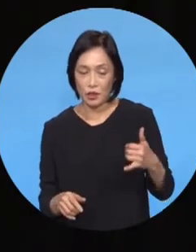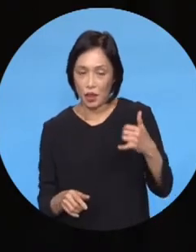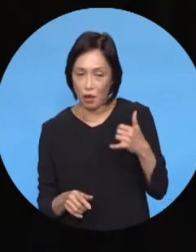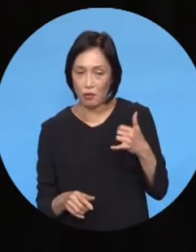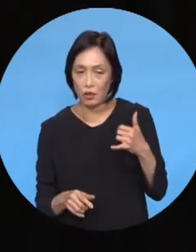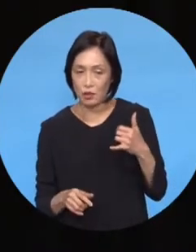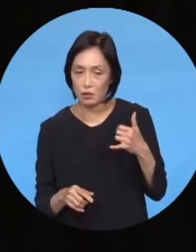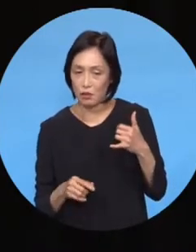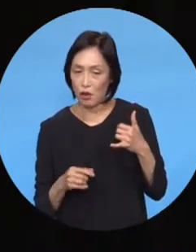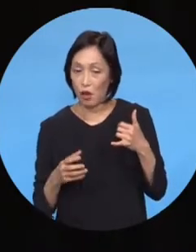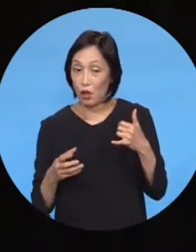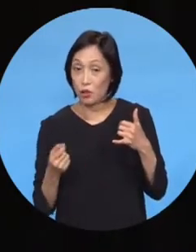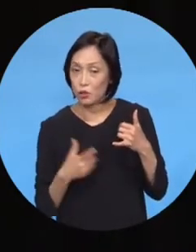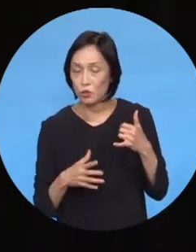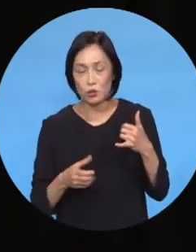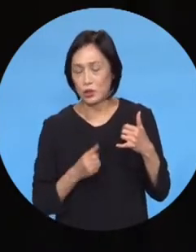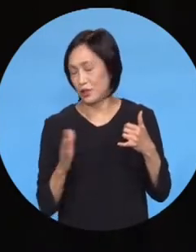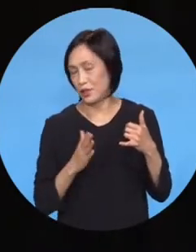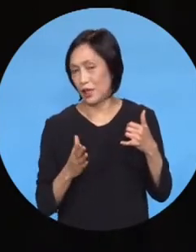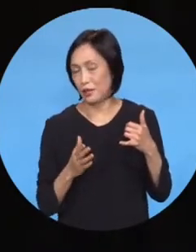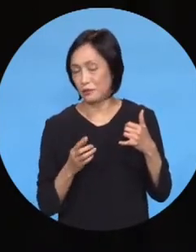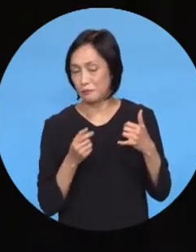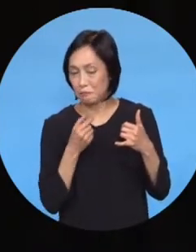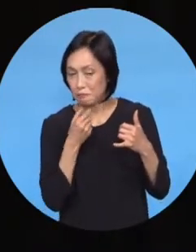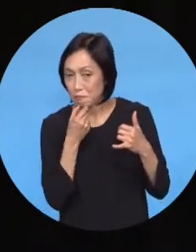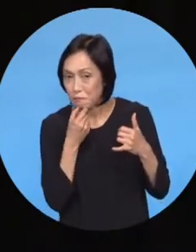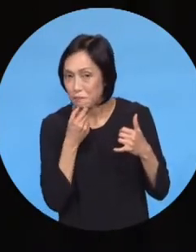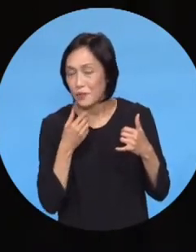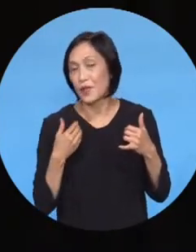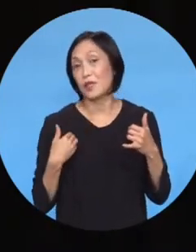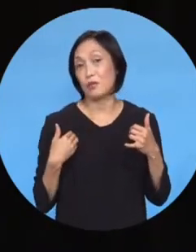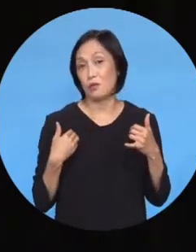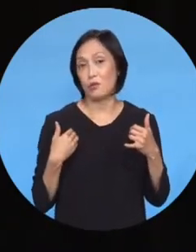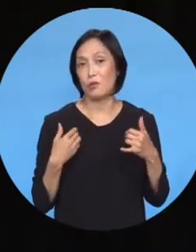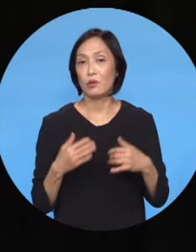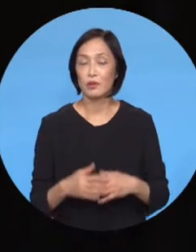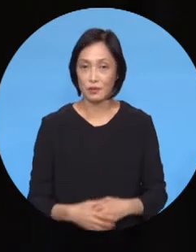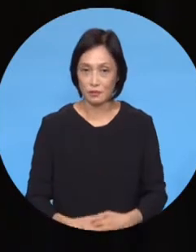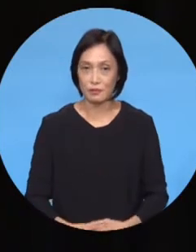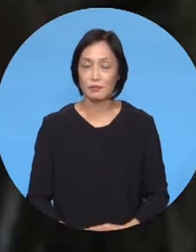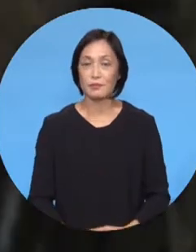一回こう伺ってかかるぐらいがちょうどいいんじゃないのかなというふうには思っています。